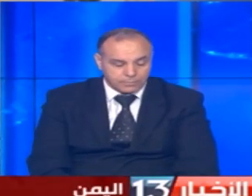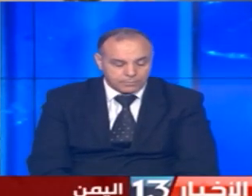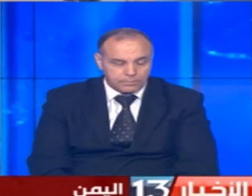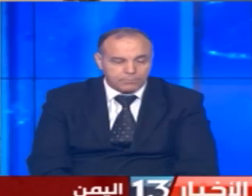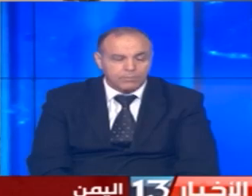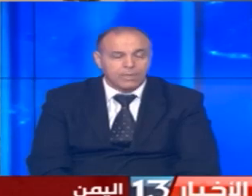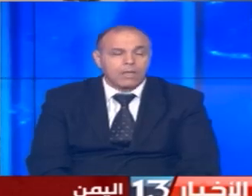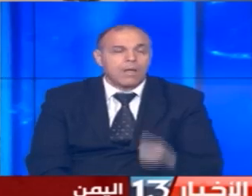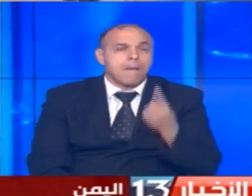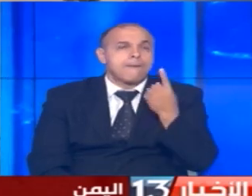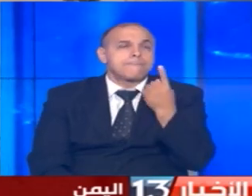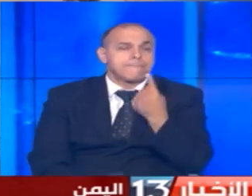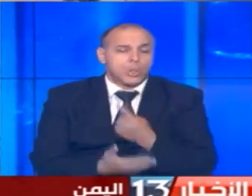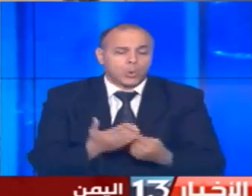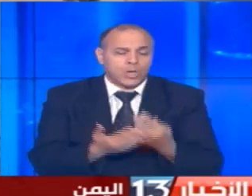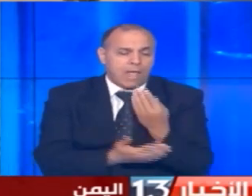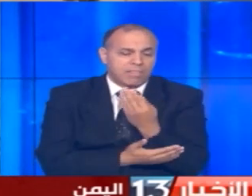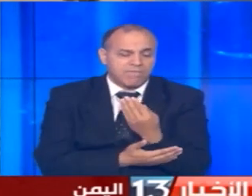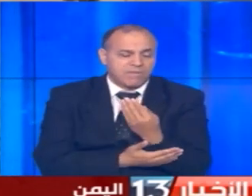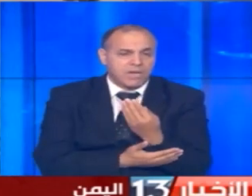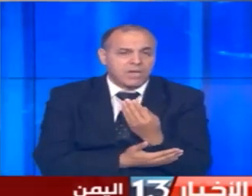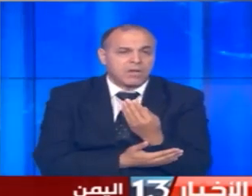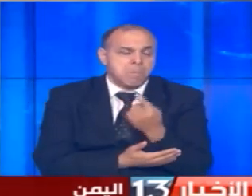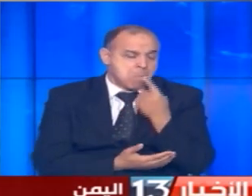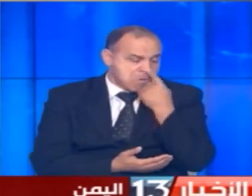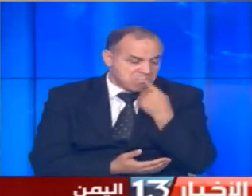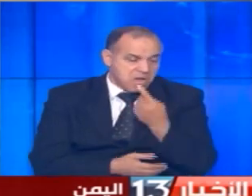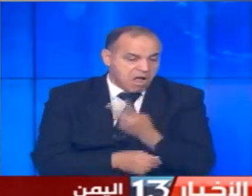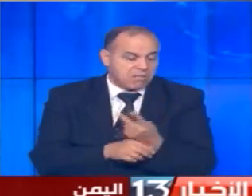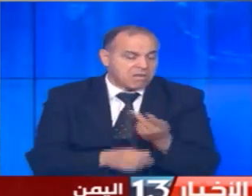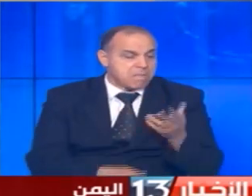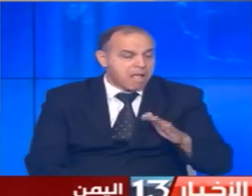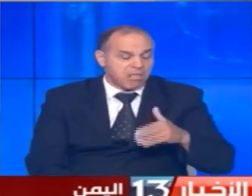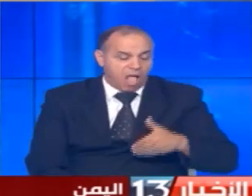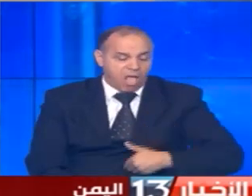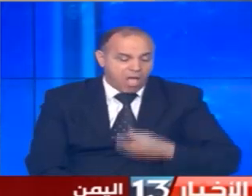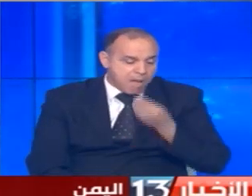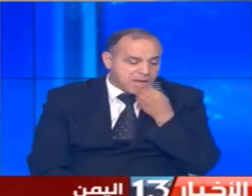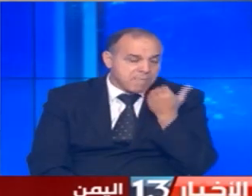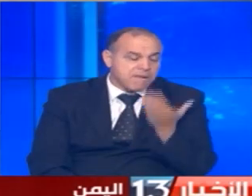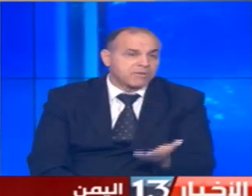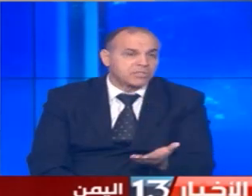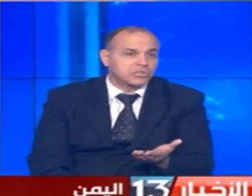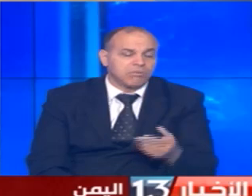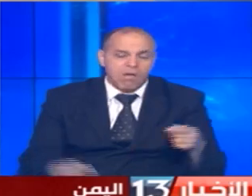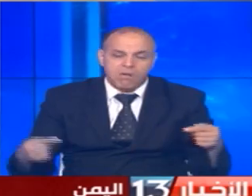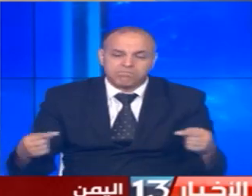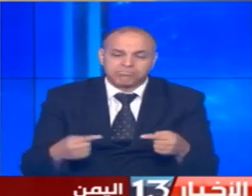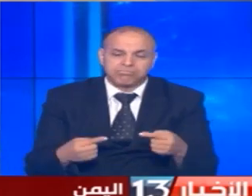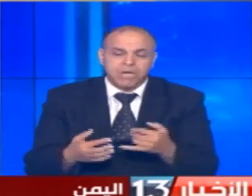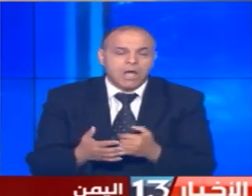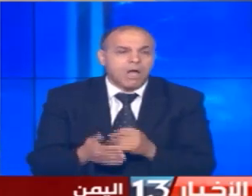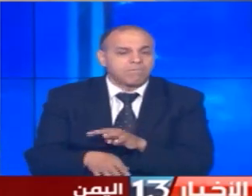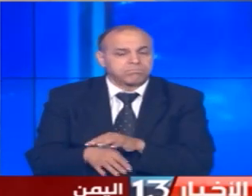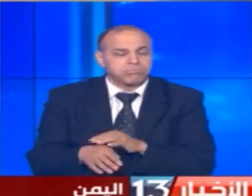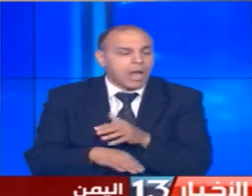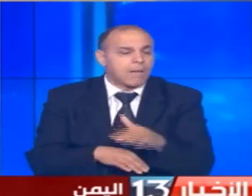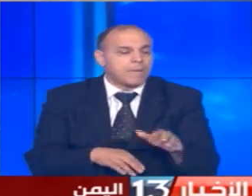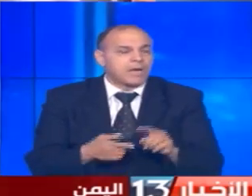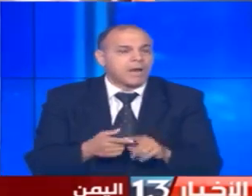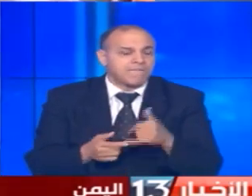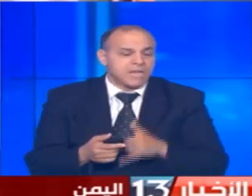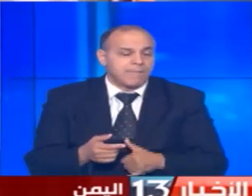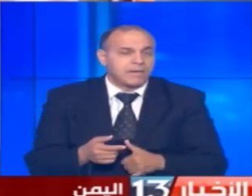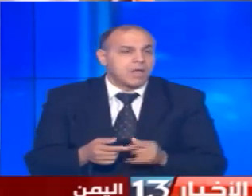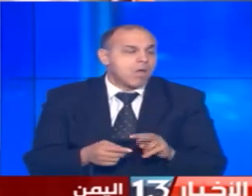1 مليون طفل إضافي في اليمن بات يتهددهم خطر المجاعة عقب عودة القتال في مدينة الحديدة الساحلية،